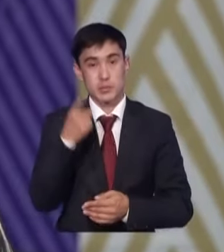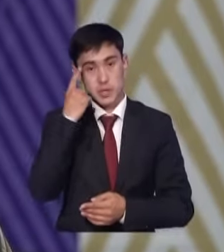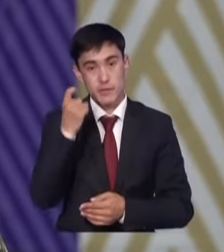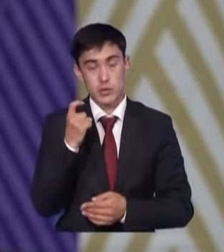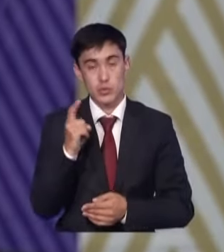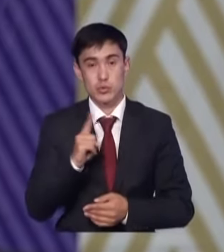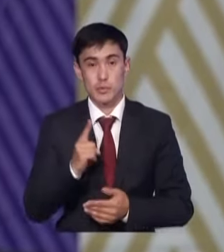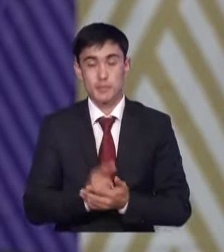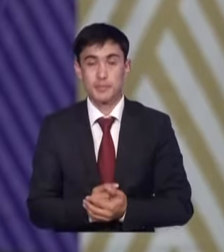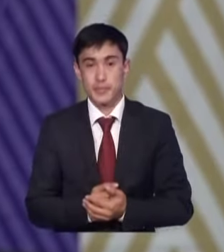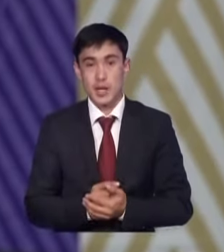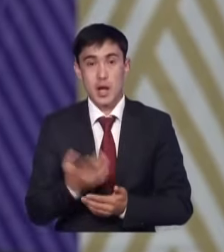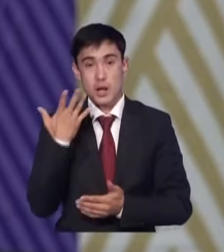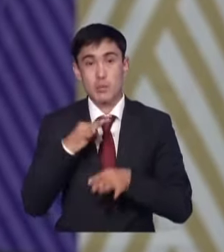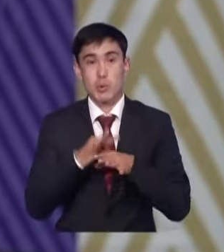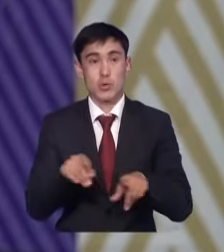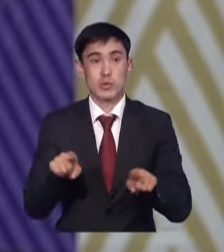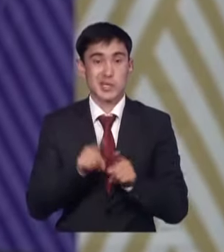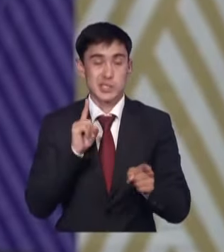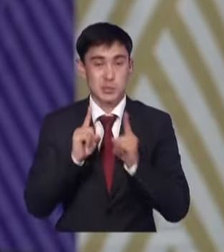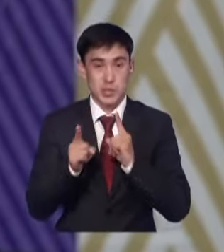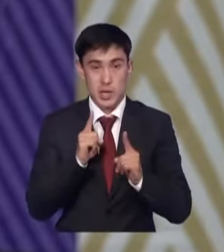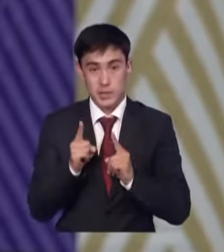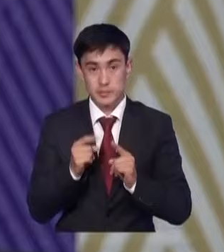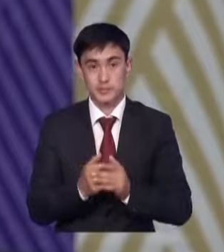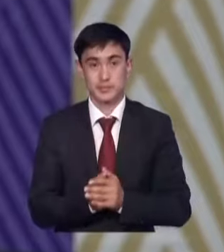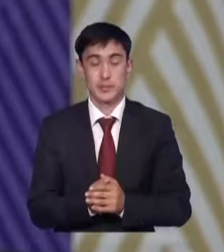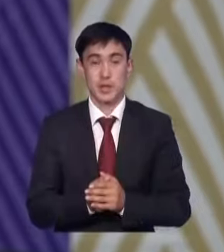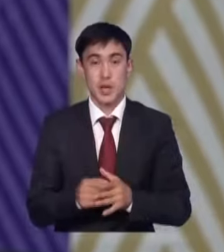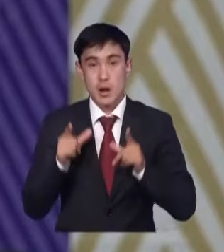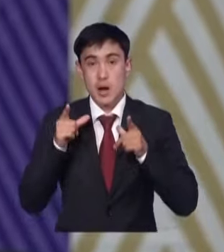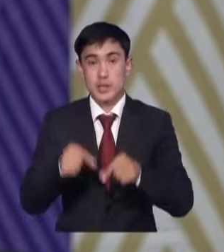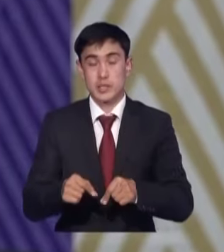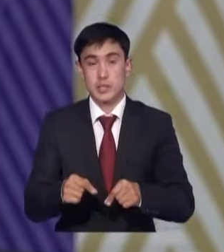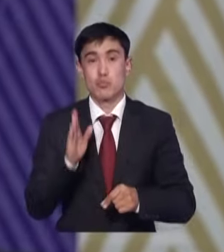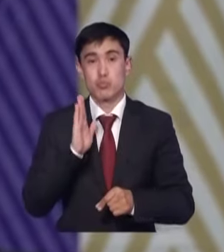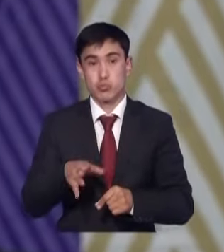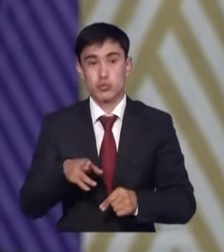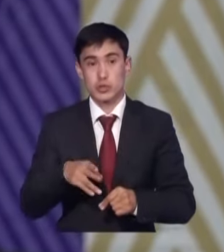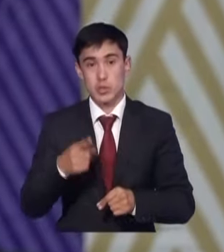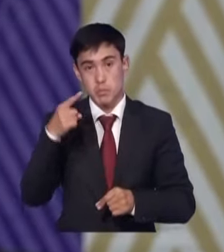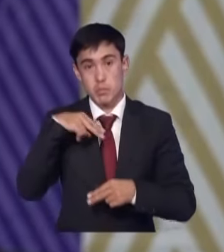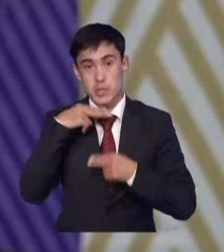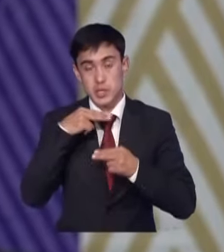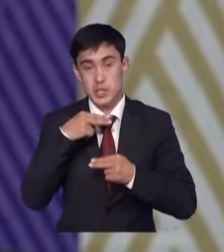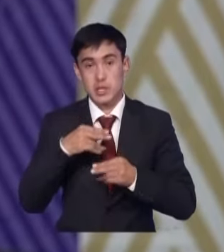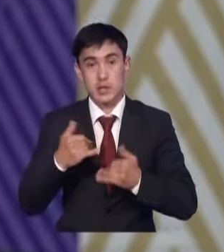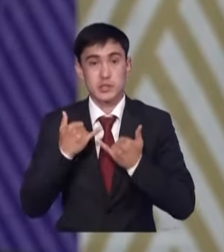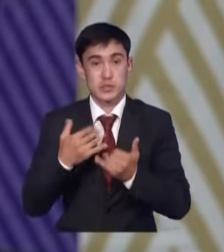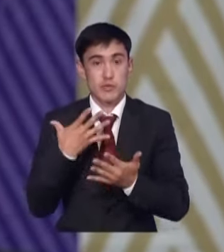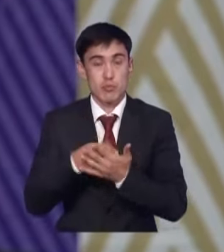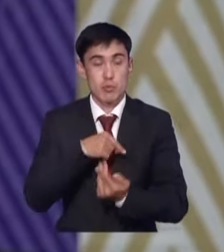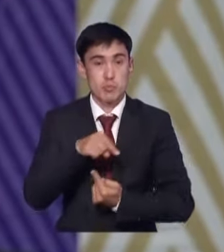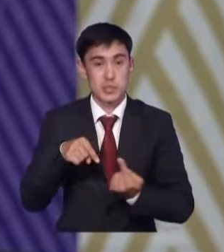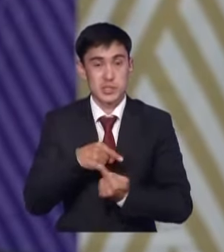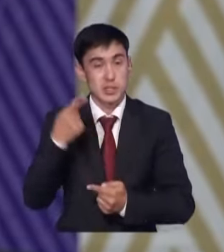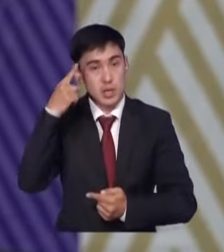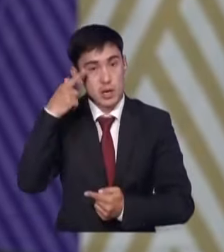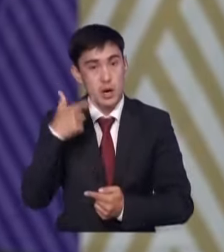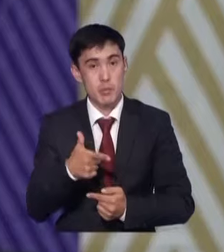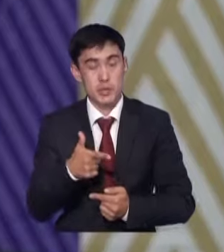советую, когда проходят такие семинары, ходите. Будьте бдительны, относитесь к своему бизнесу